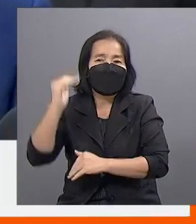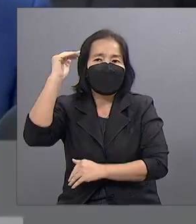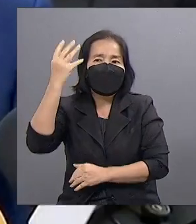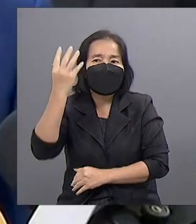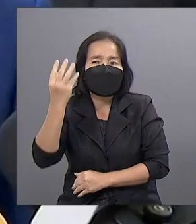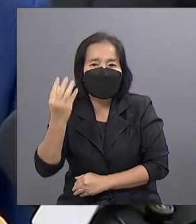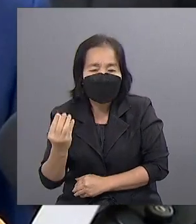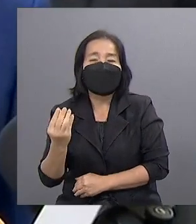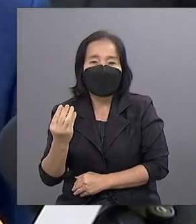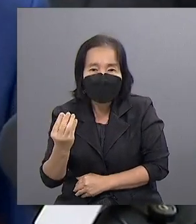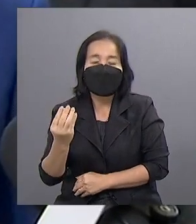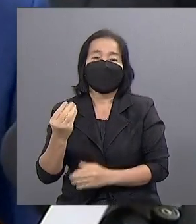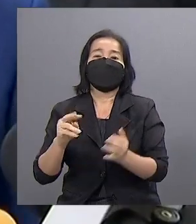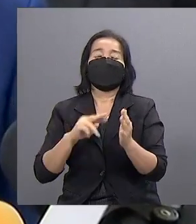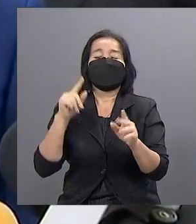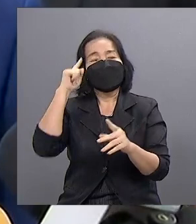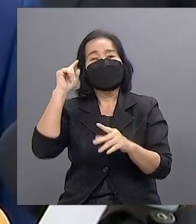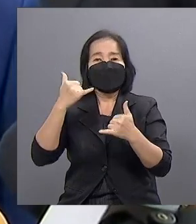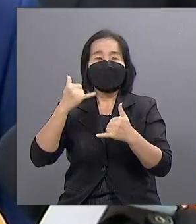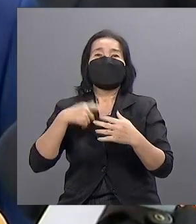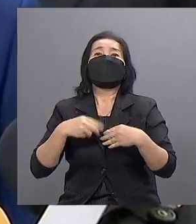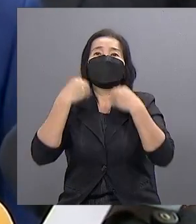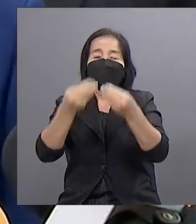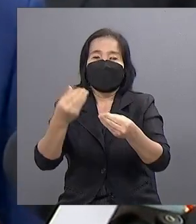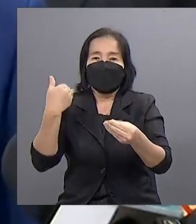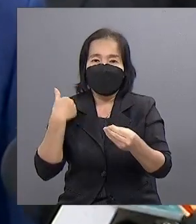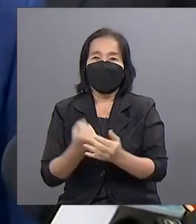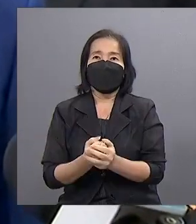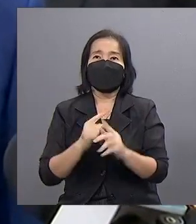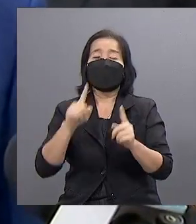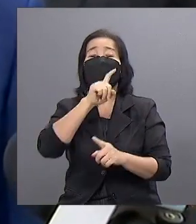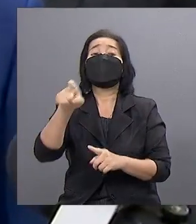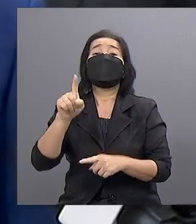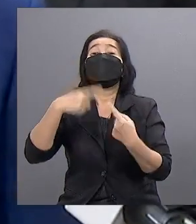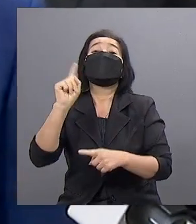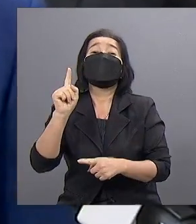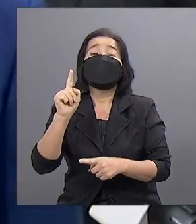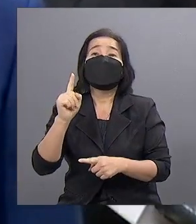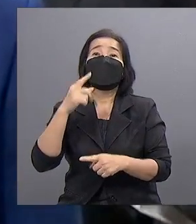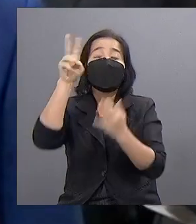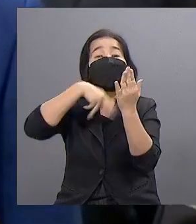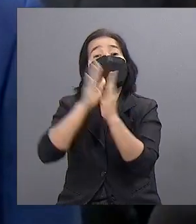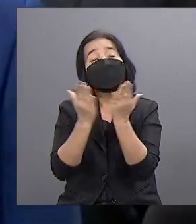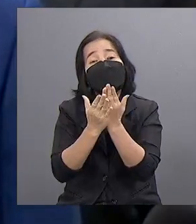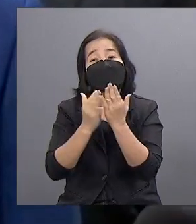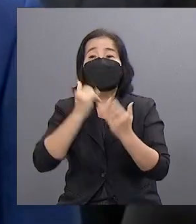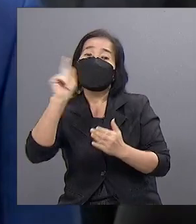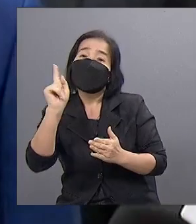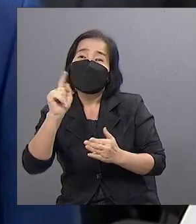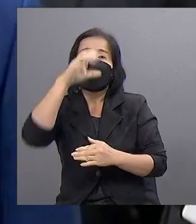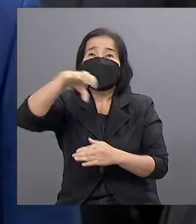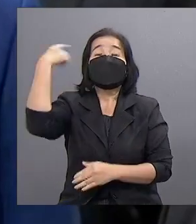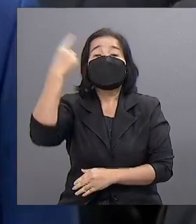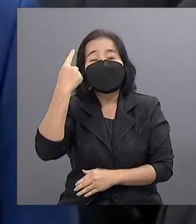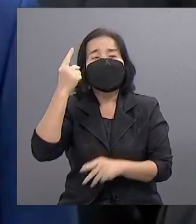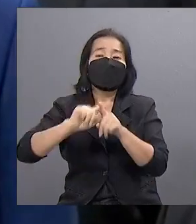ล่ะไปไหนกันไปอ่านหนังสือหรือไปอะไรแล้วก็ไปชนะที่ท่องเที่ยวคือนั่น